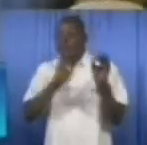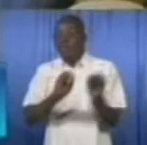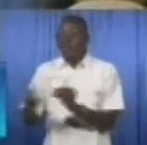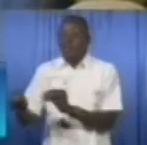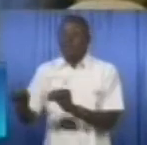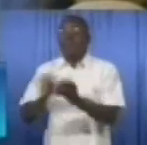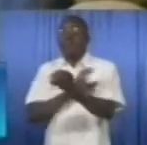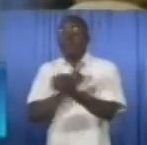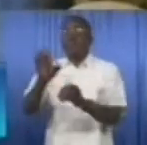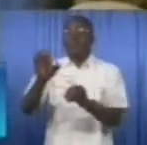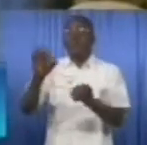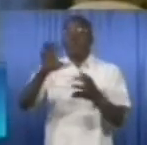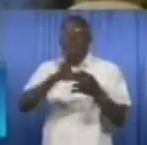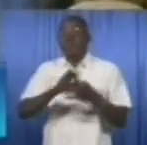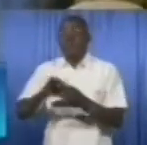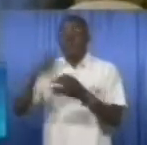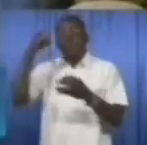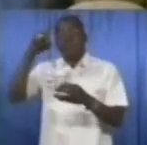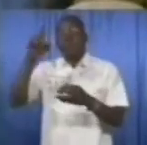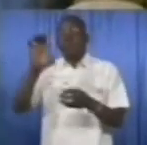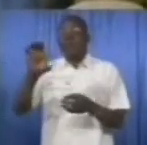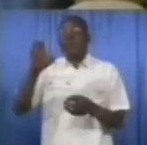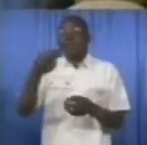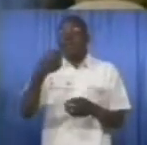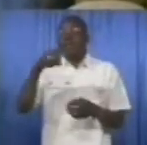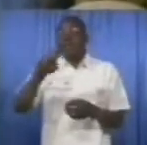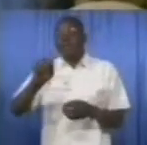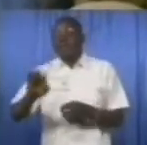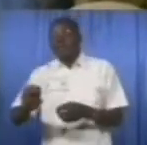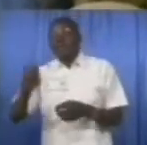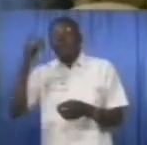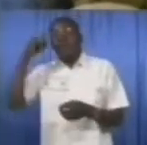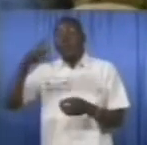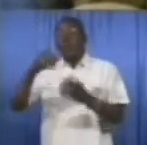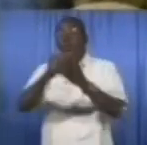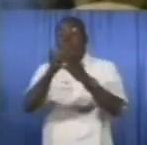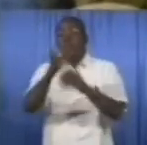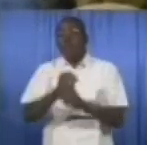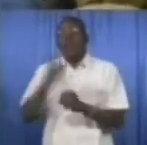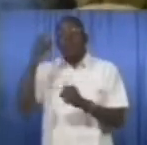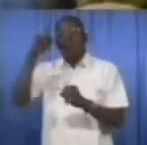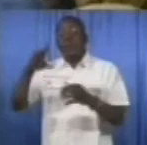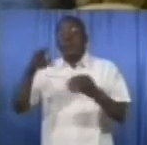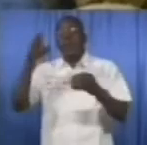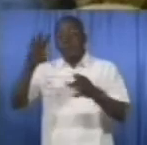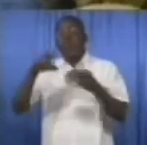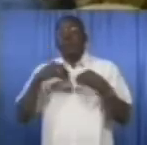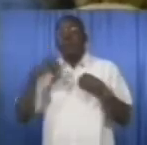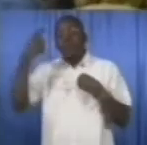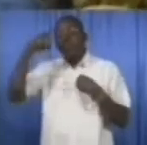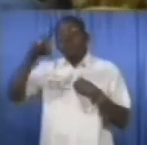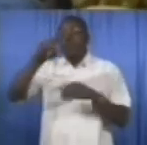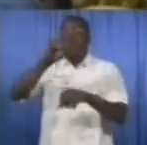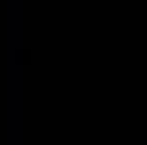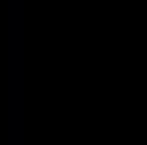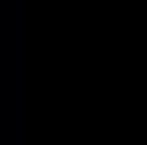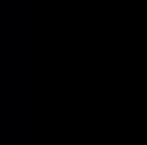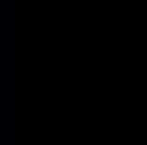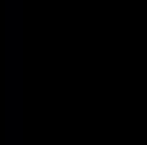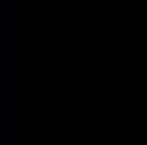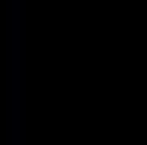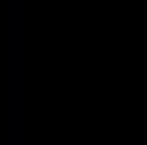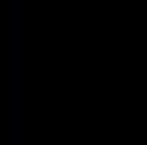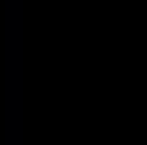de renforcer le collectif syndical CGTB et arracher des acquis substantiels pour les travailleurs du Burkina Faso.